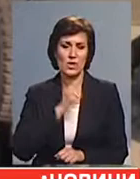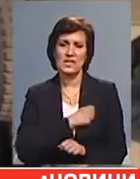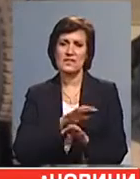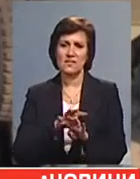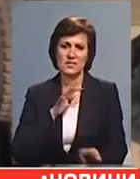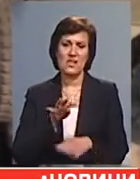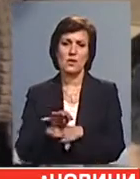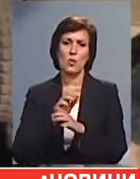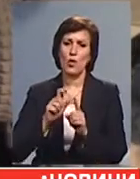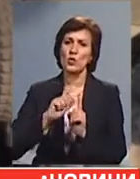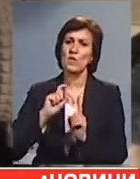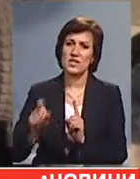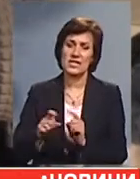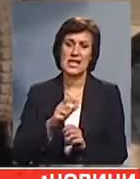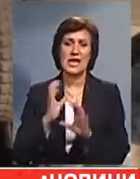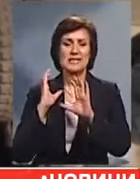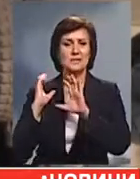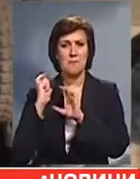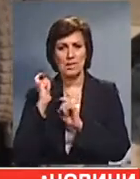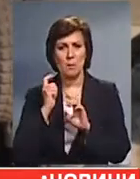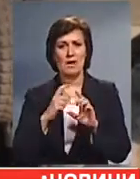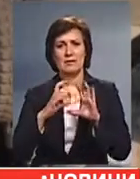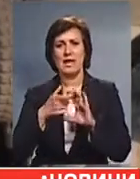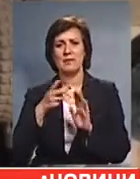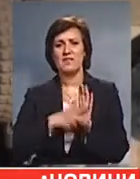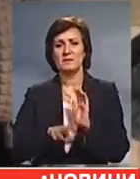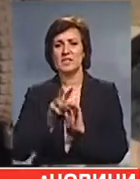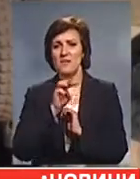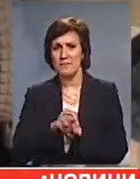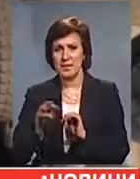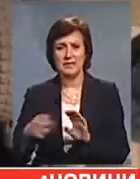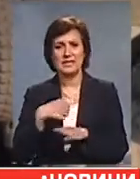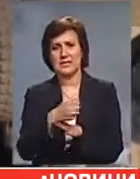вели вогонь у відповідь із мінометів калібру 82 мм та стрілецької зброї.